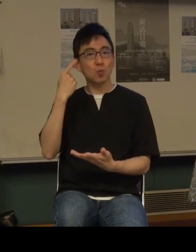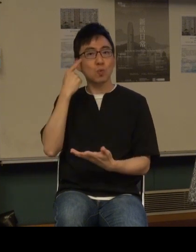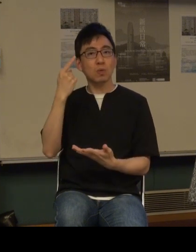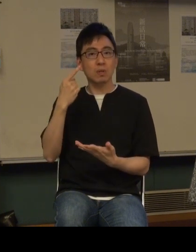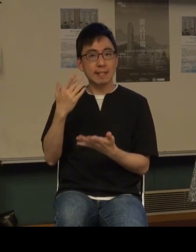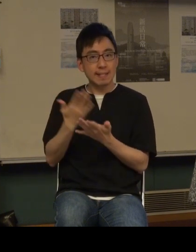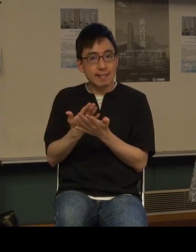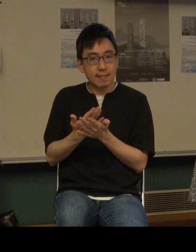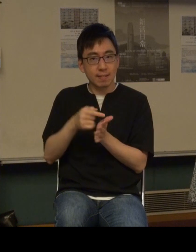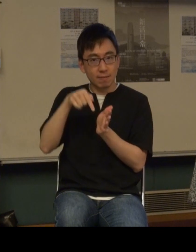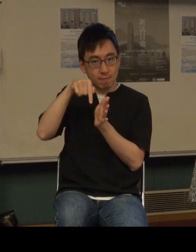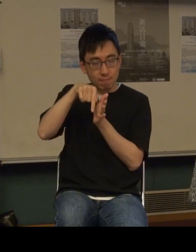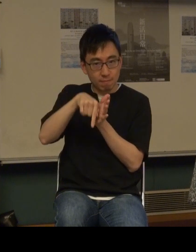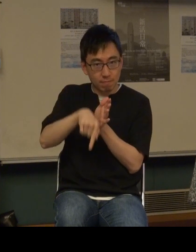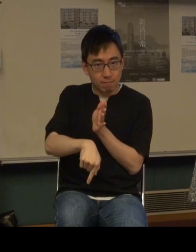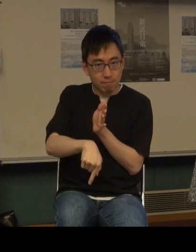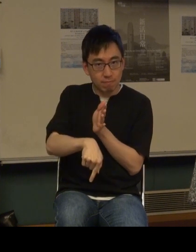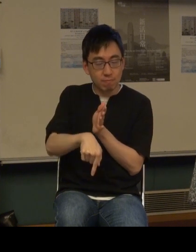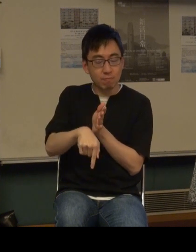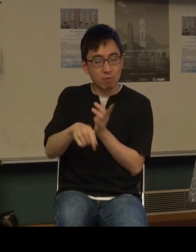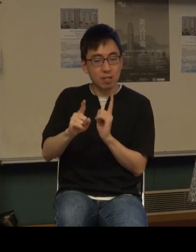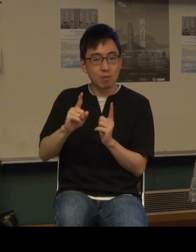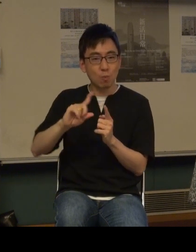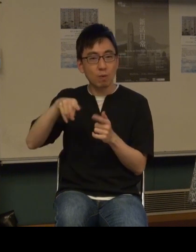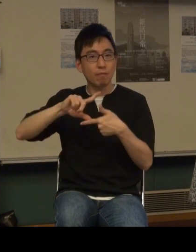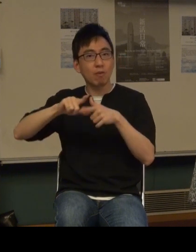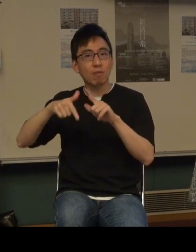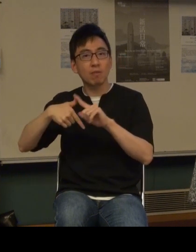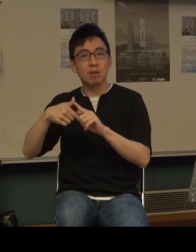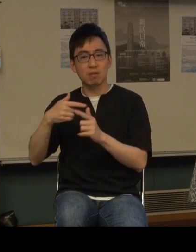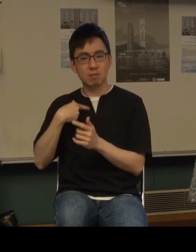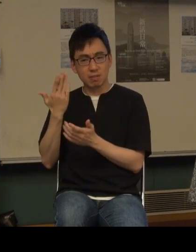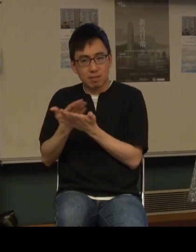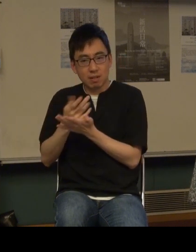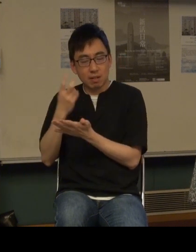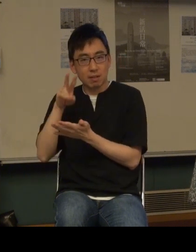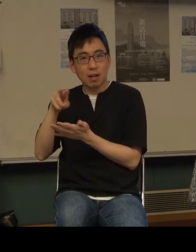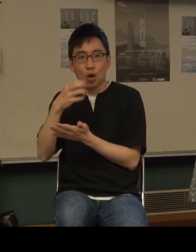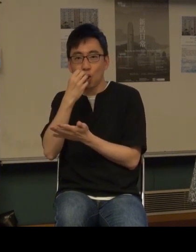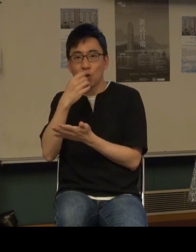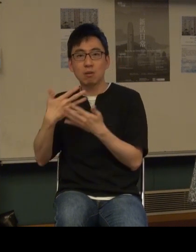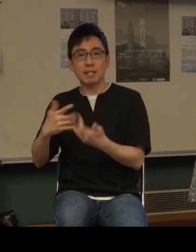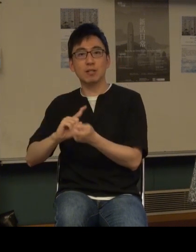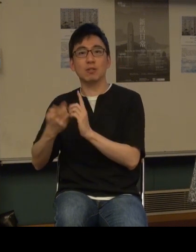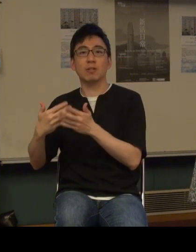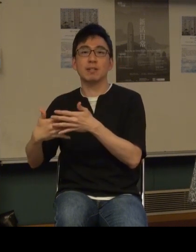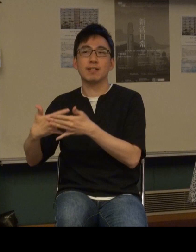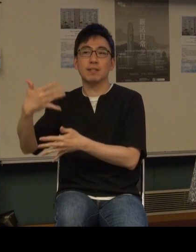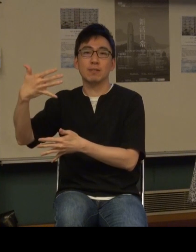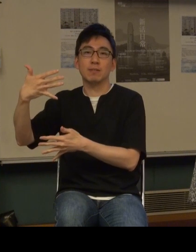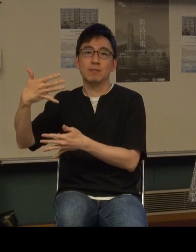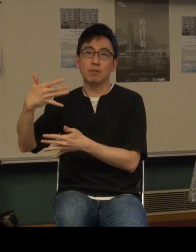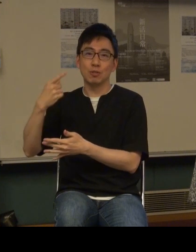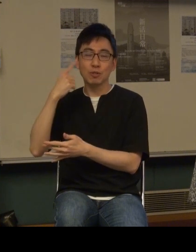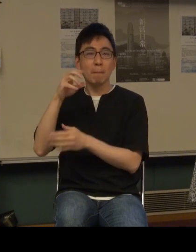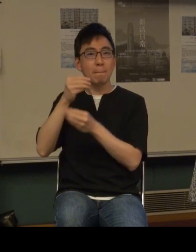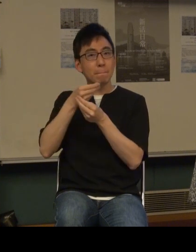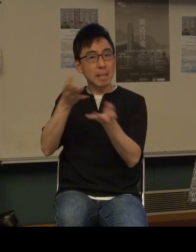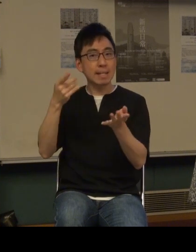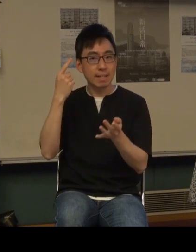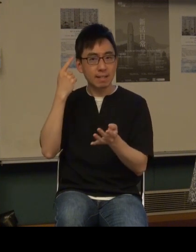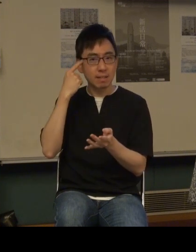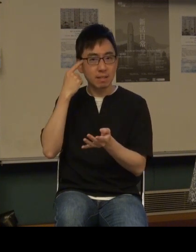深入啲或者一個好啲嘅方法去研究香港嘅現代建築，去話俾大家知或者去討